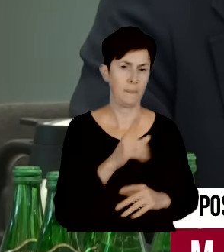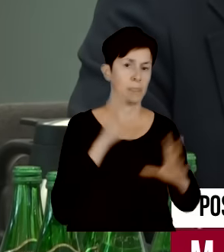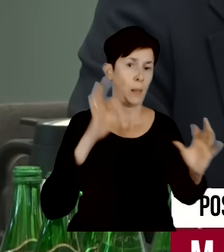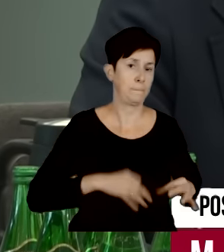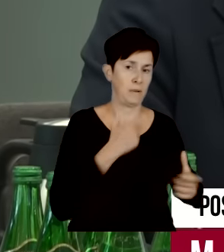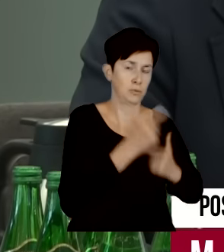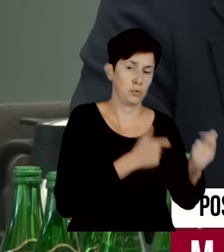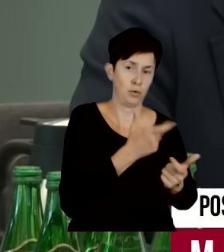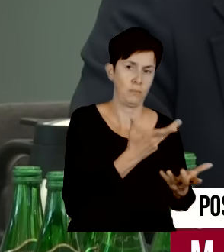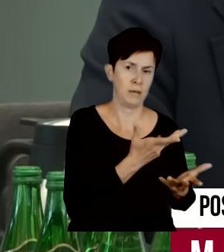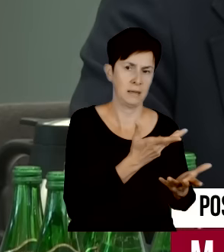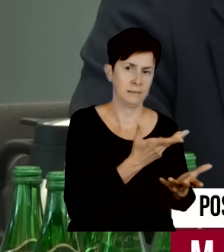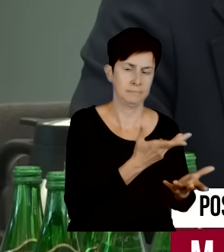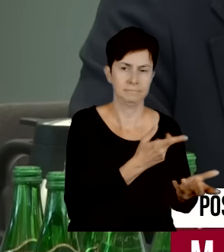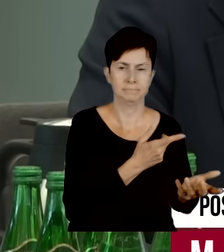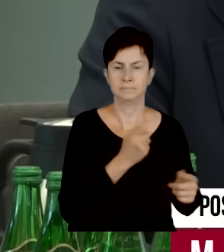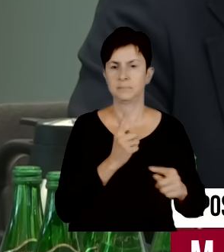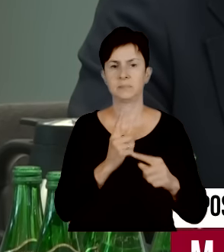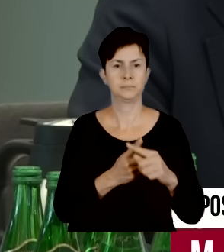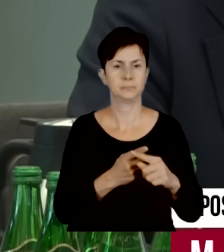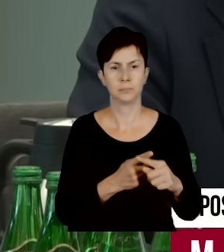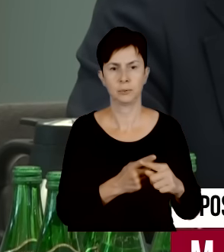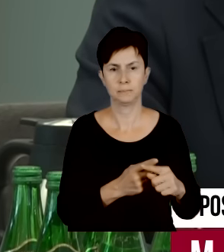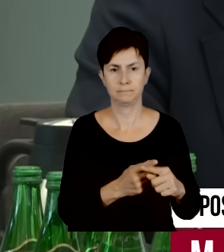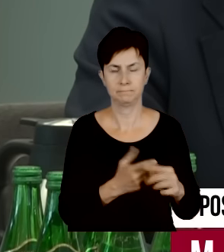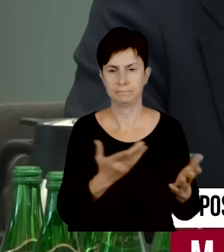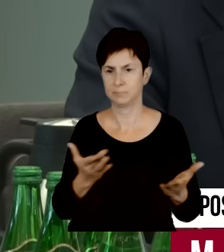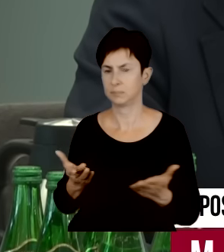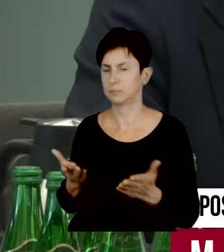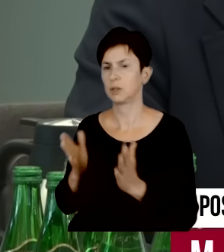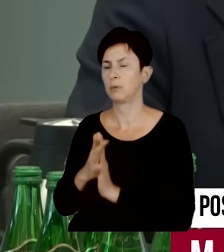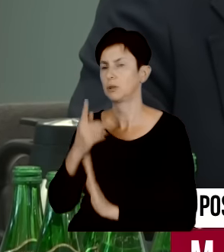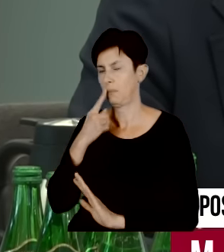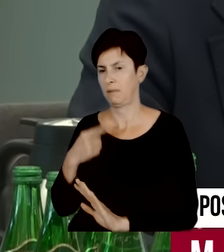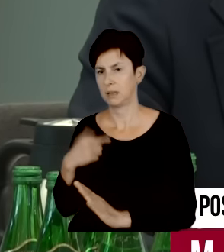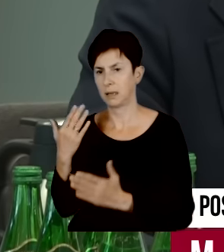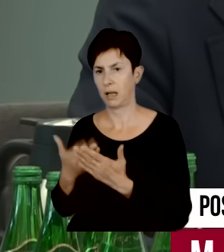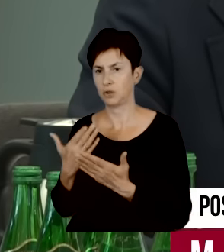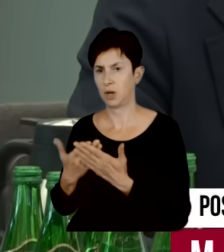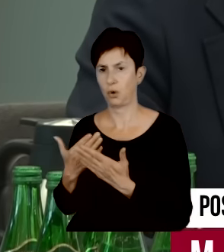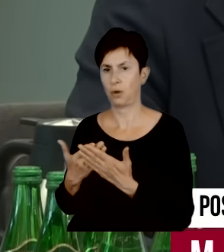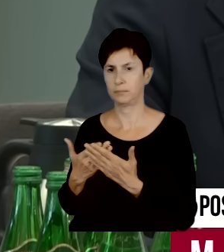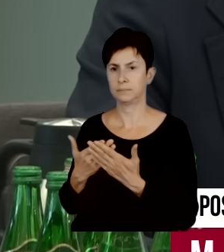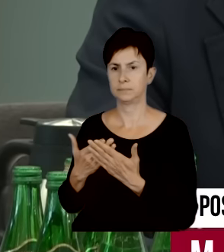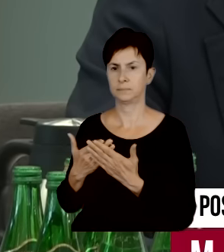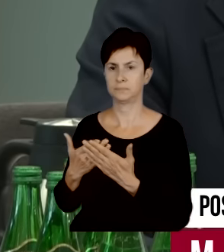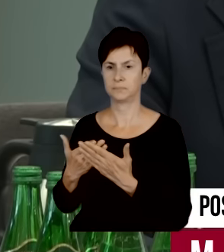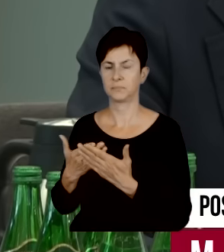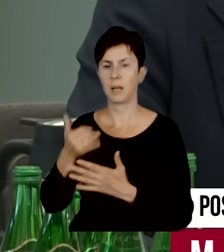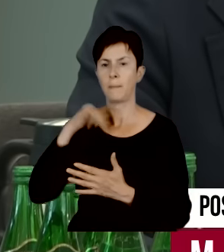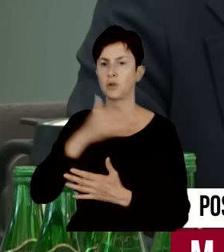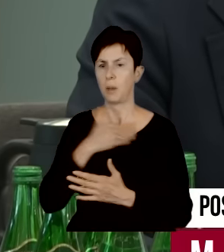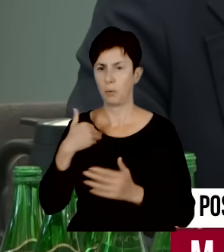polskim do tego zaraz dojdziemy Proszę mi powiedzieć dlaczego ta Poczta Polska i